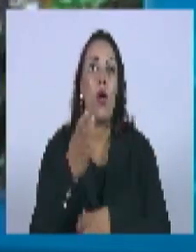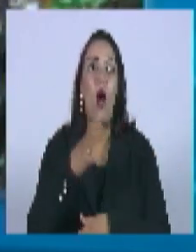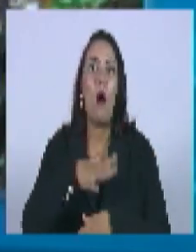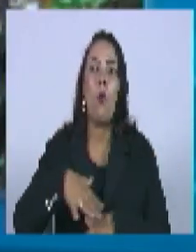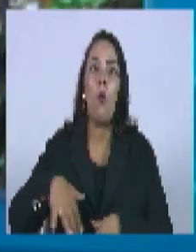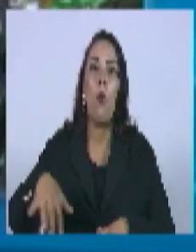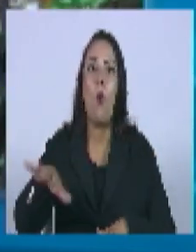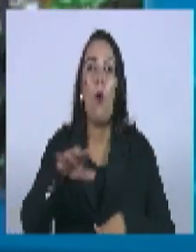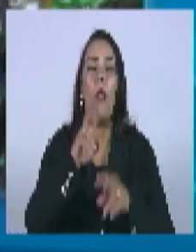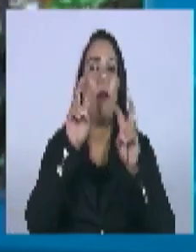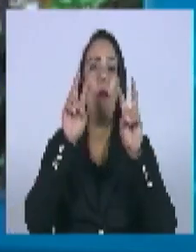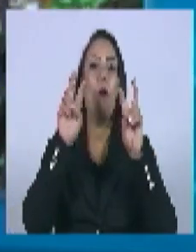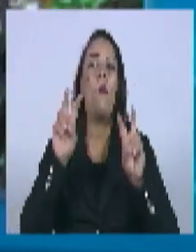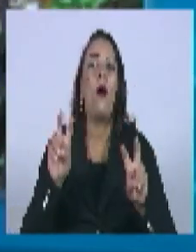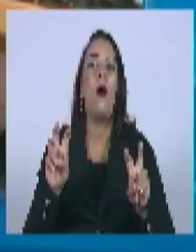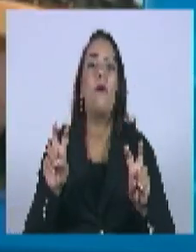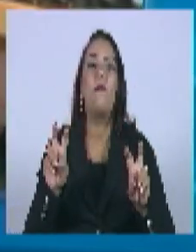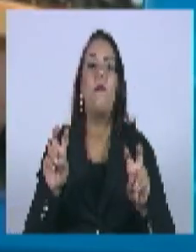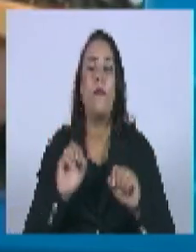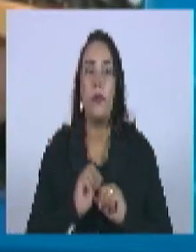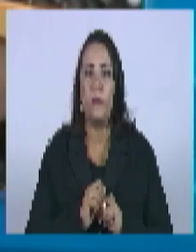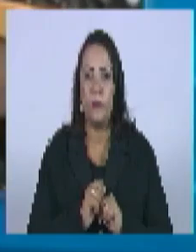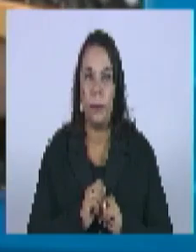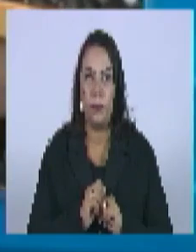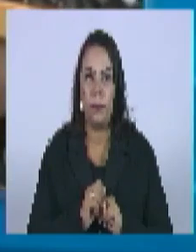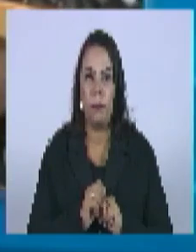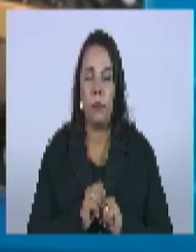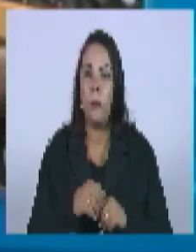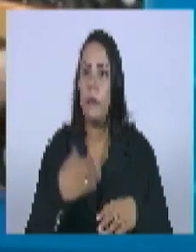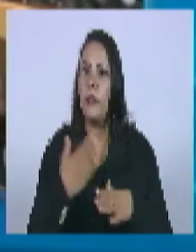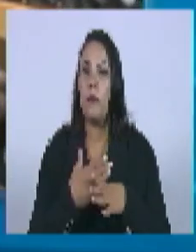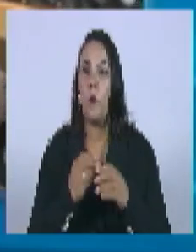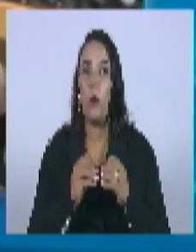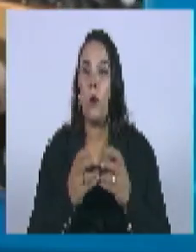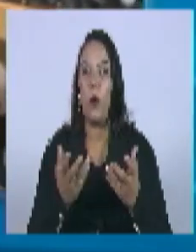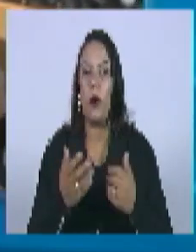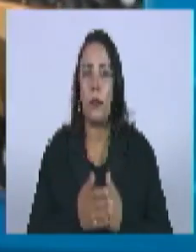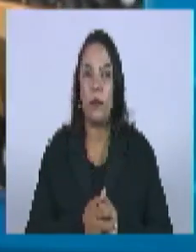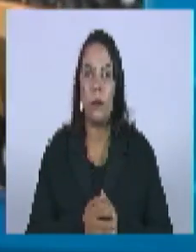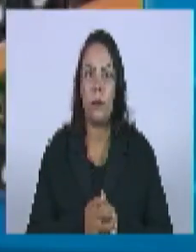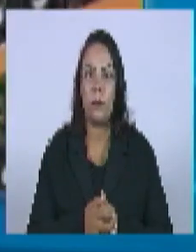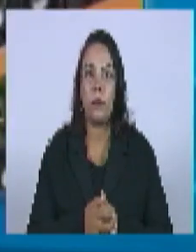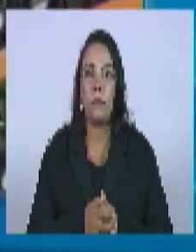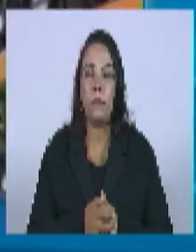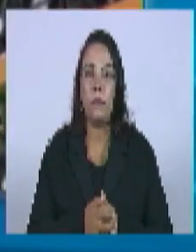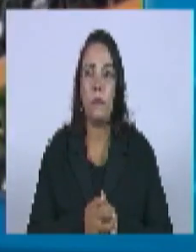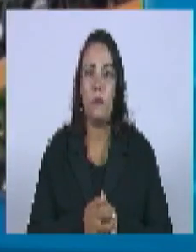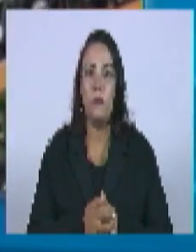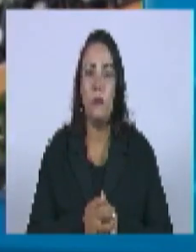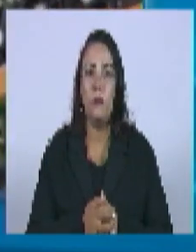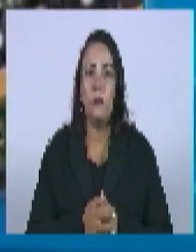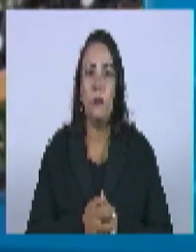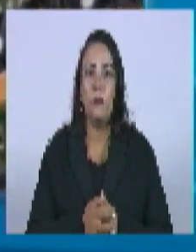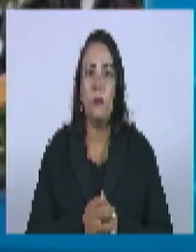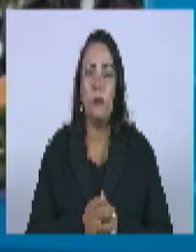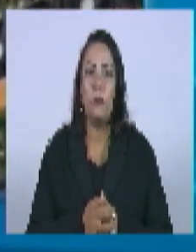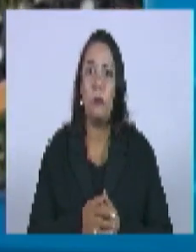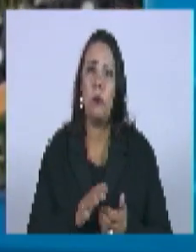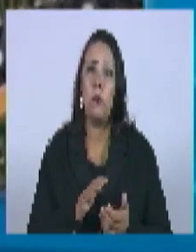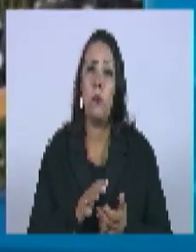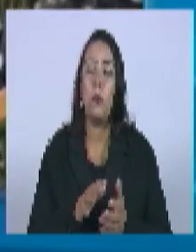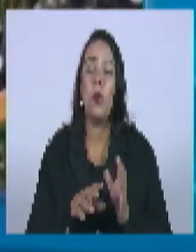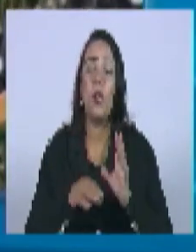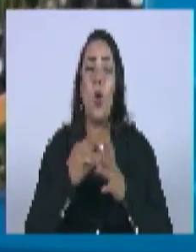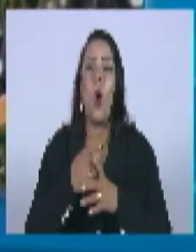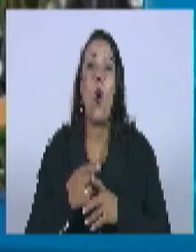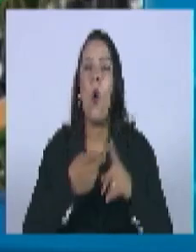شيء توقف طب السبب ايه ا بلينكن وزير الخارجيه